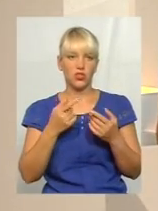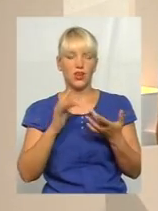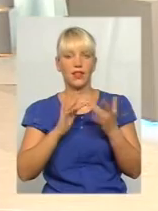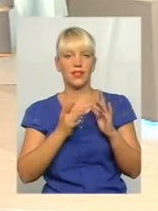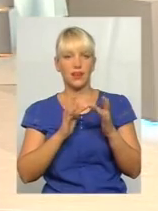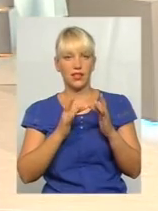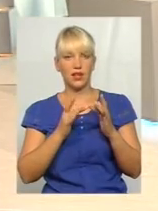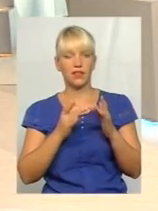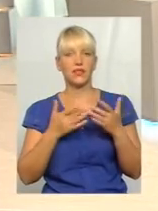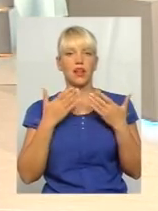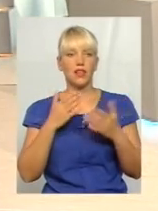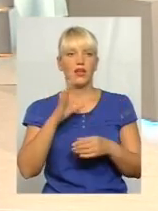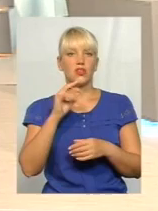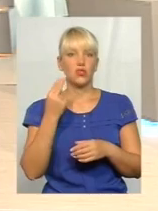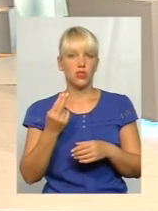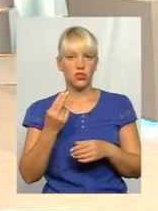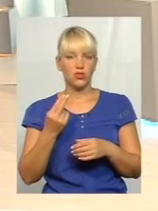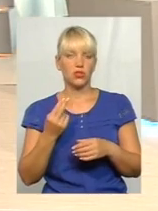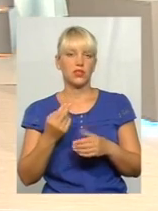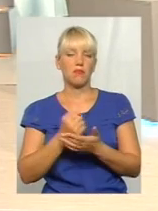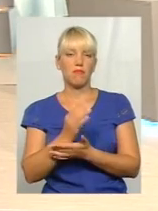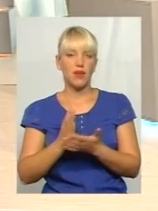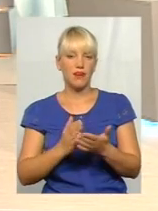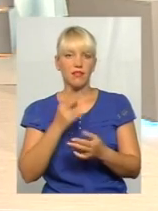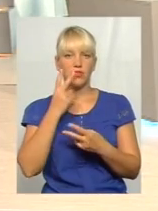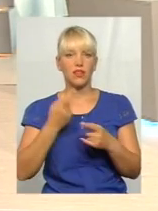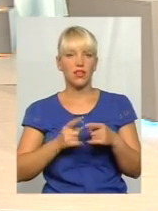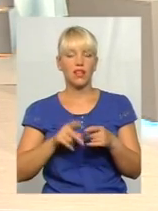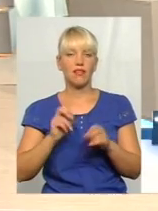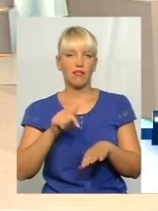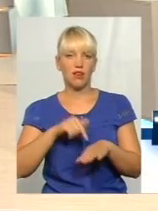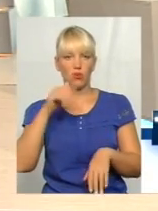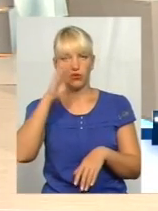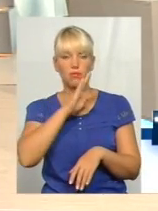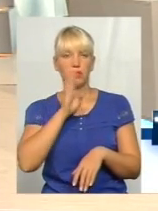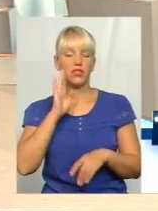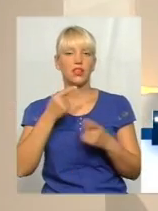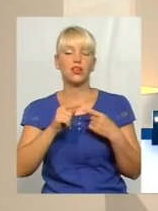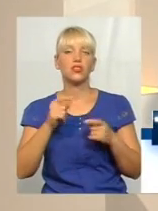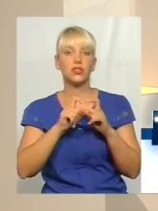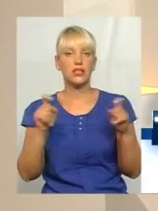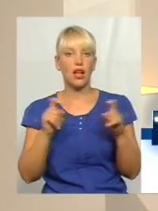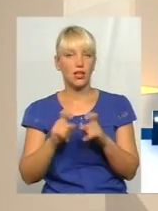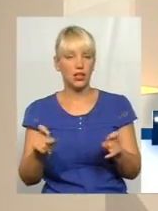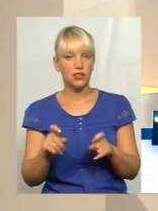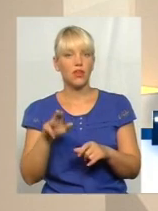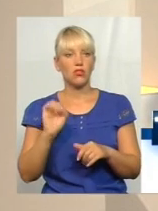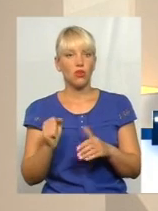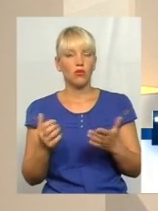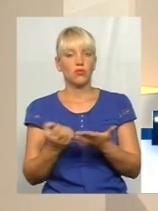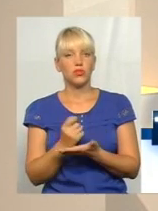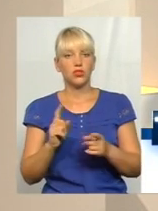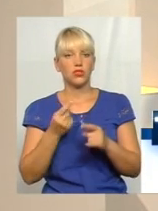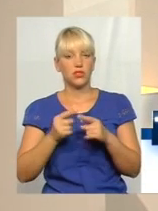інтернет-видання соцмережі дивлячись на те як на це реагують батьки з інших закладів то Ну виходить це є